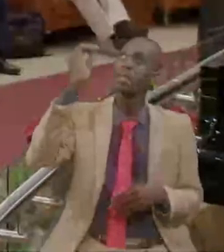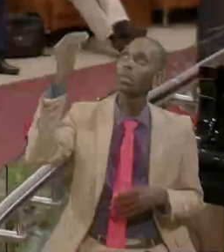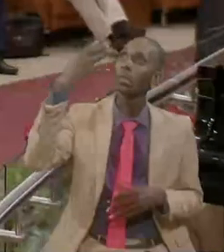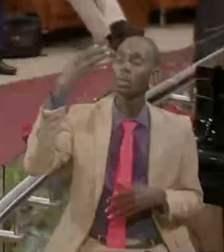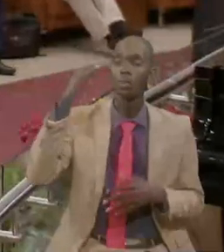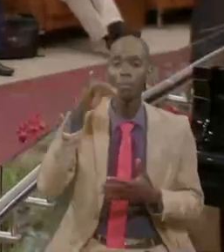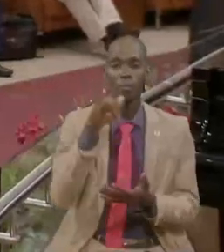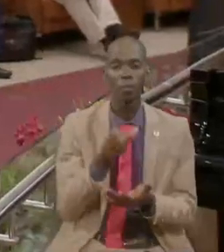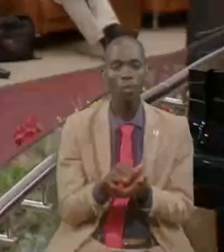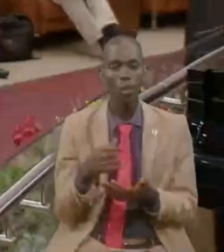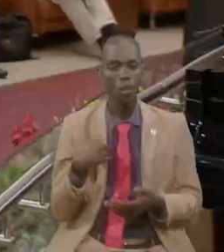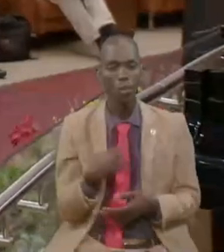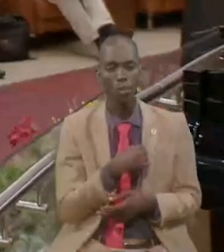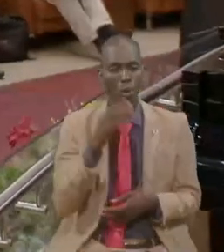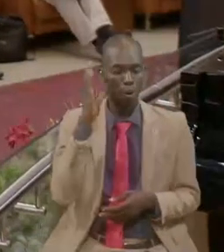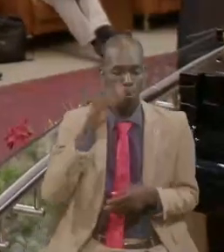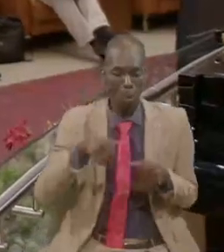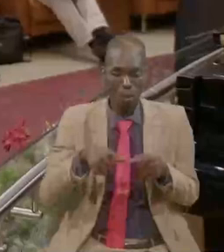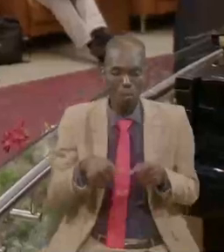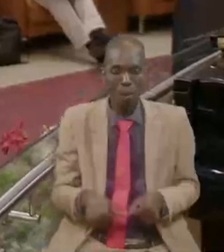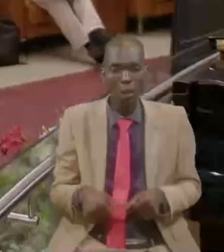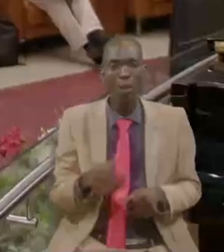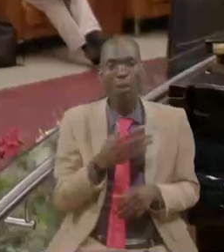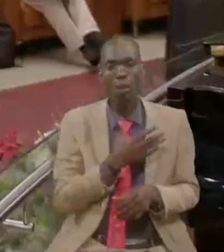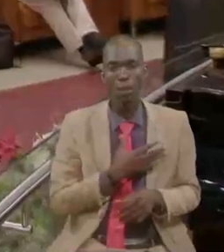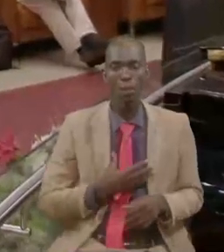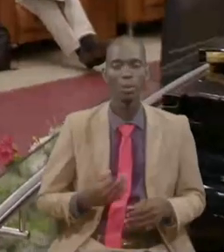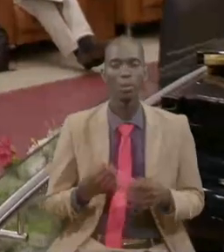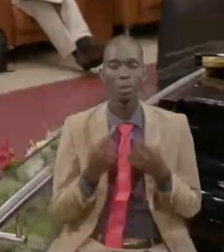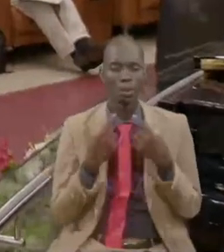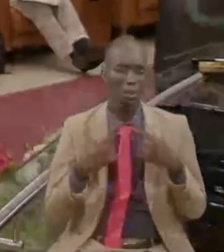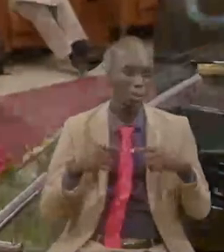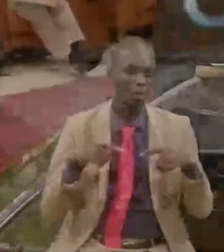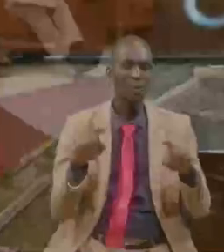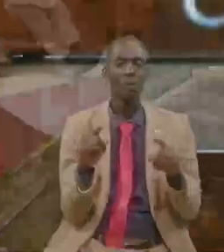accorder la grâce que nous obéissions